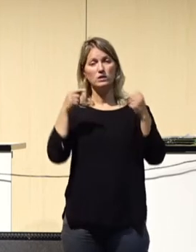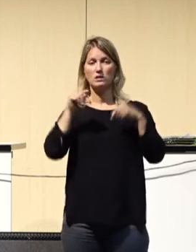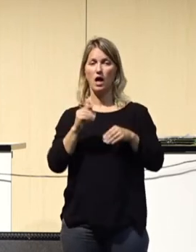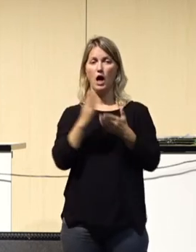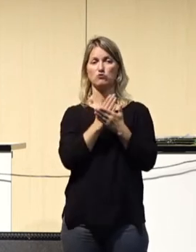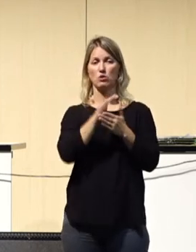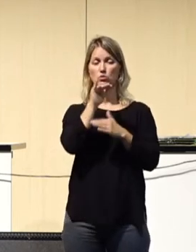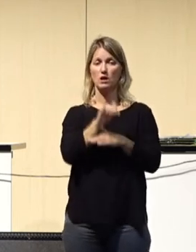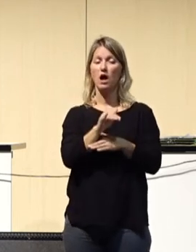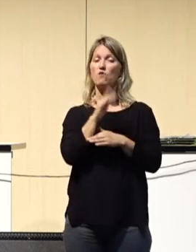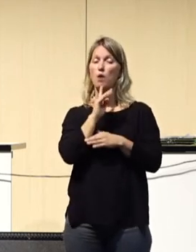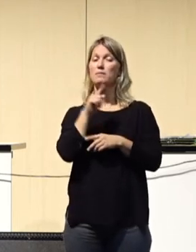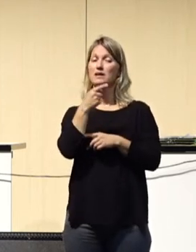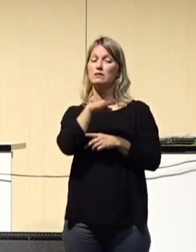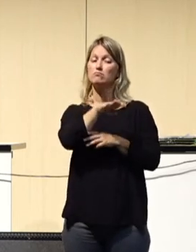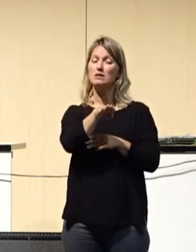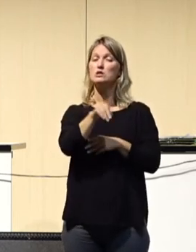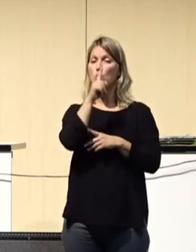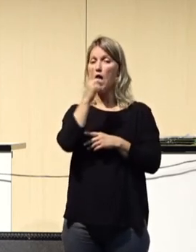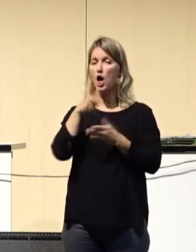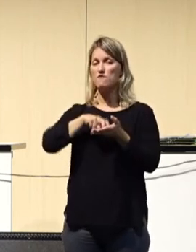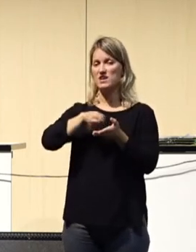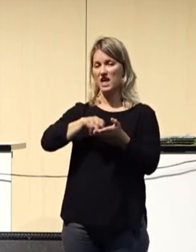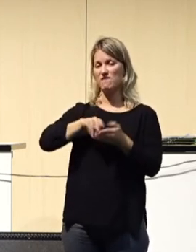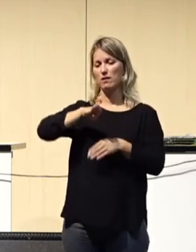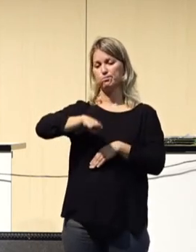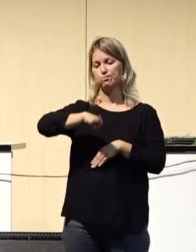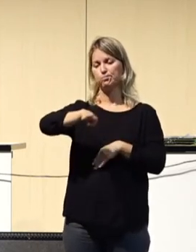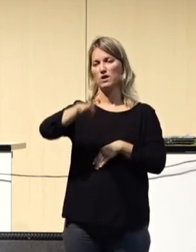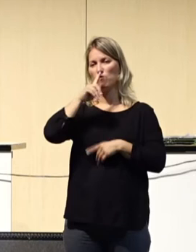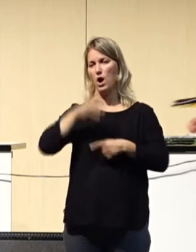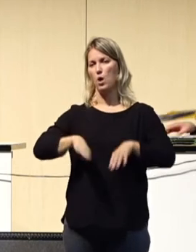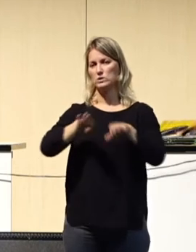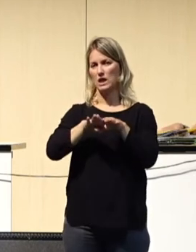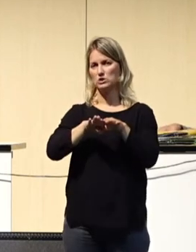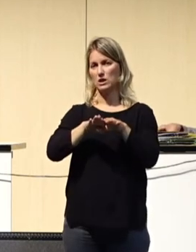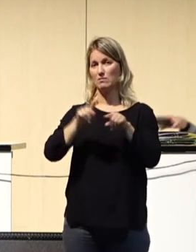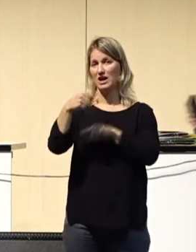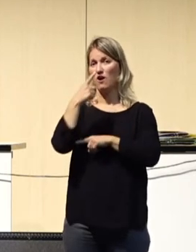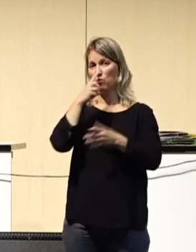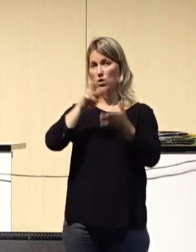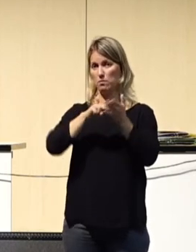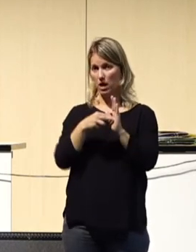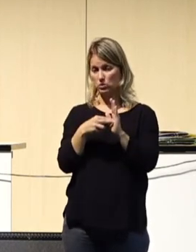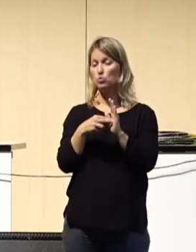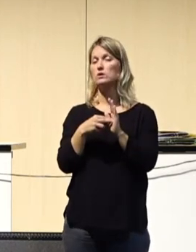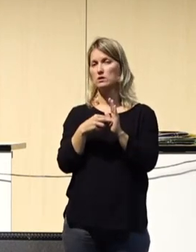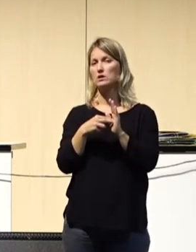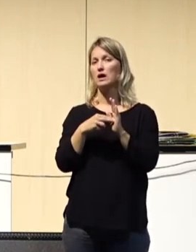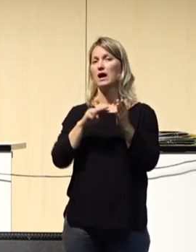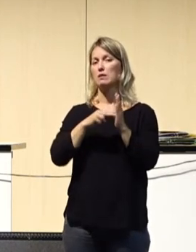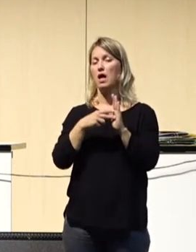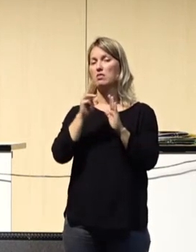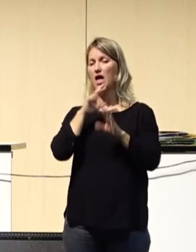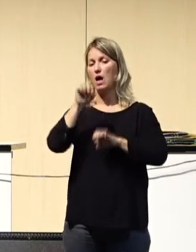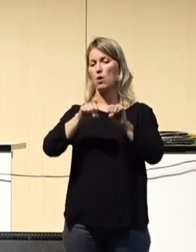Stellplätze künftig auf den Gehwegen zur Kompensation anzubieten. Im Rahmen der Planung soll im vorhandenen nördlichen Gehweg ein Parkstreifen